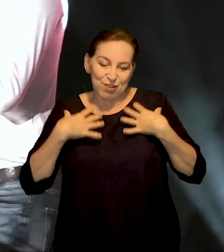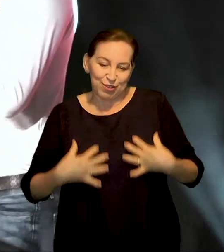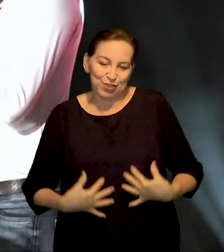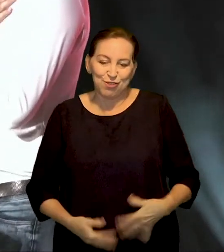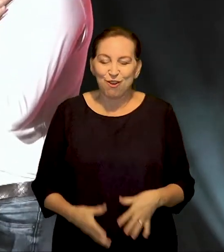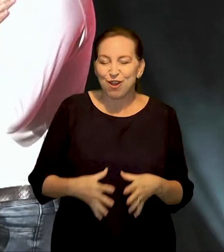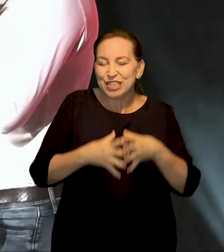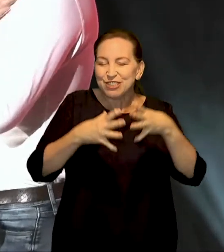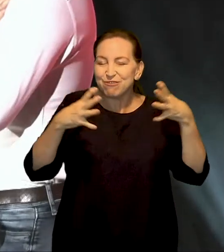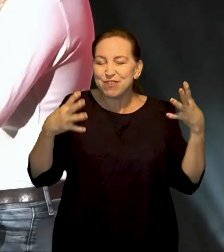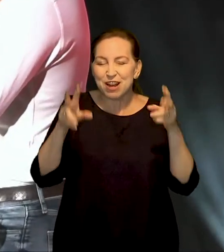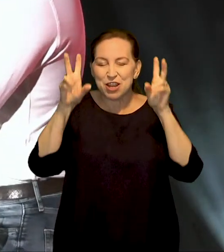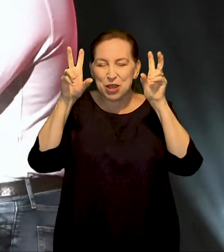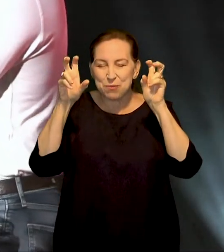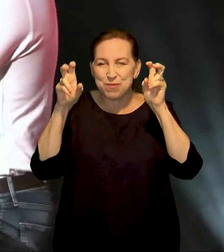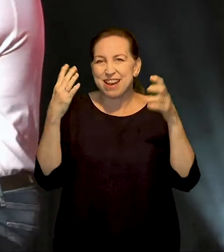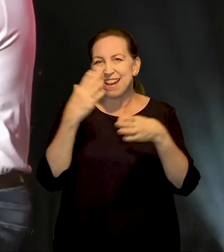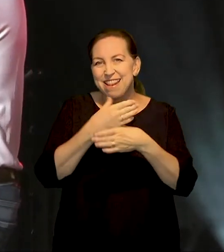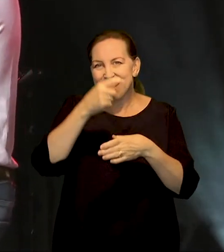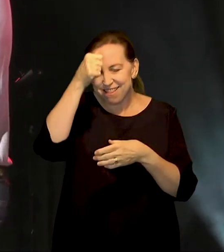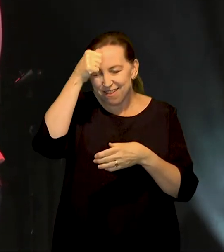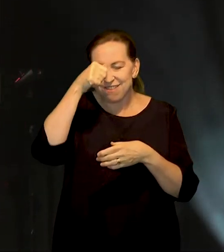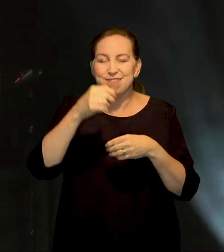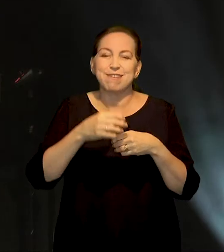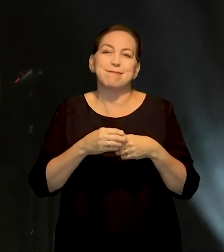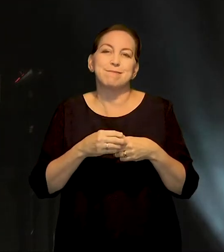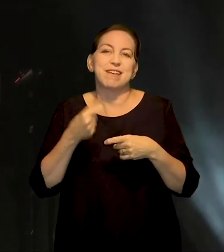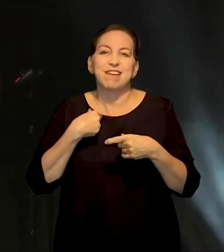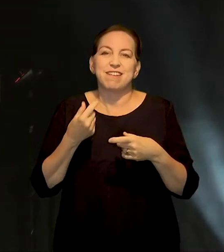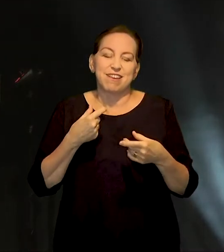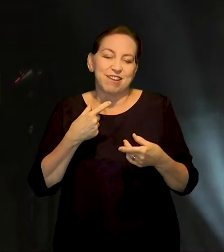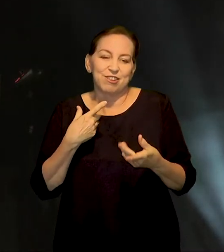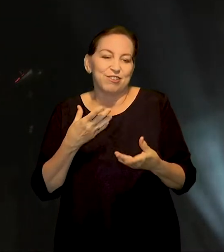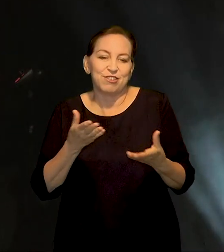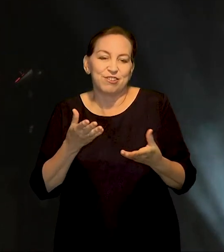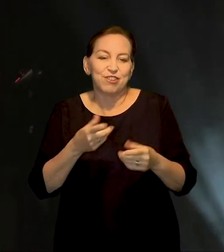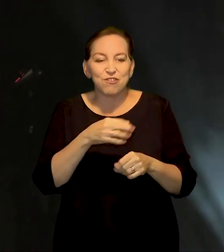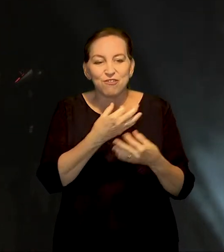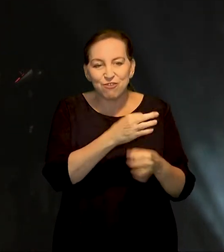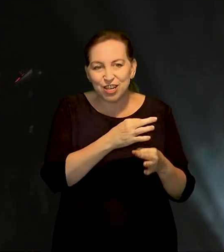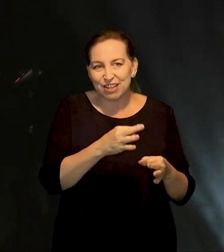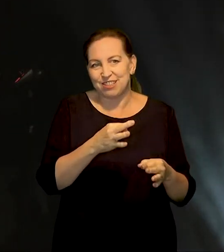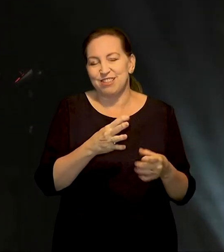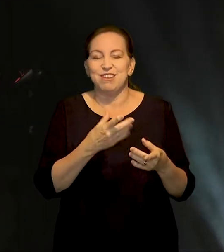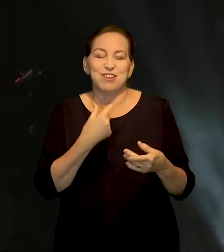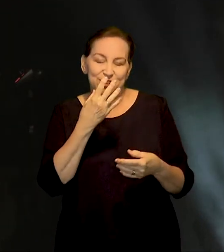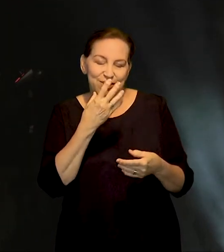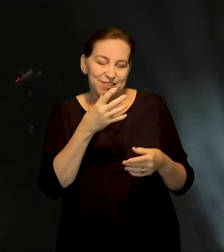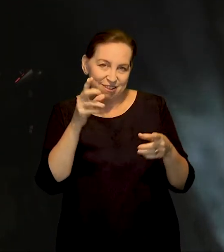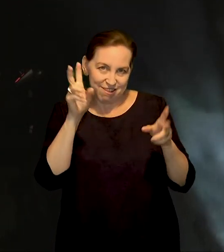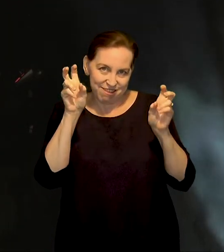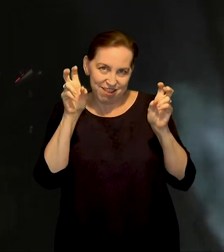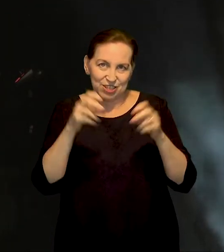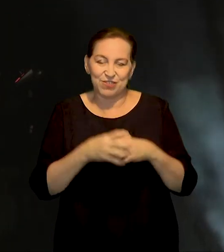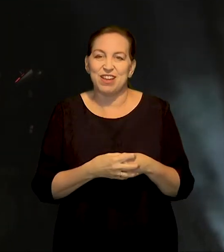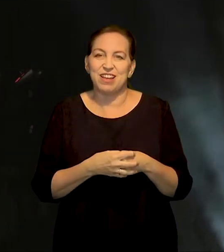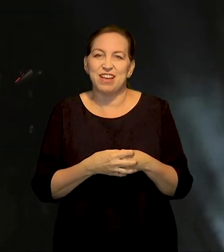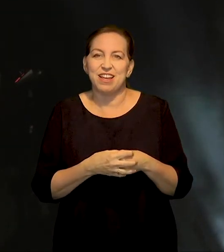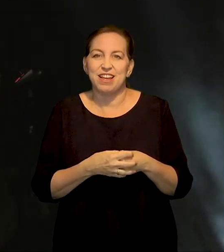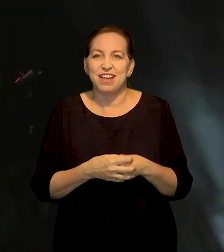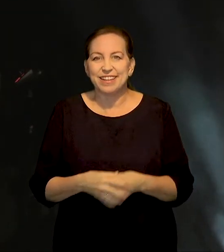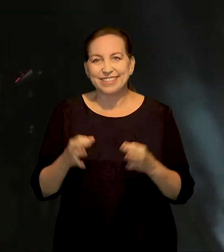Chcę, żebyście doświadczyli zbawienia. Doświadczyli zbawienia. Chcę zapłacić całą dniówkę. Ale nie